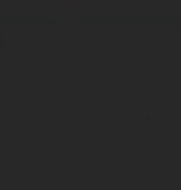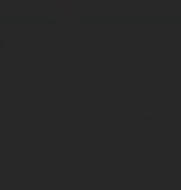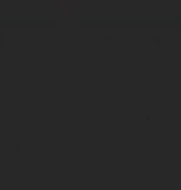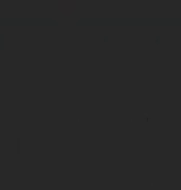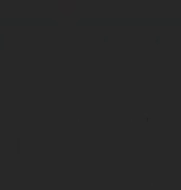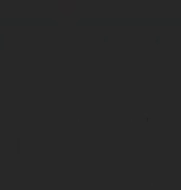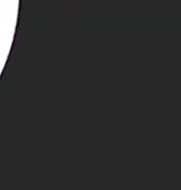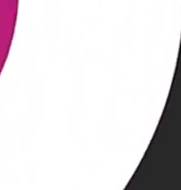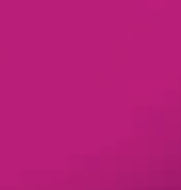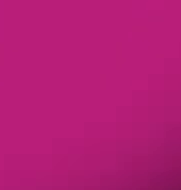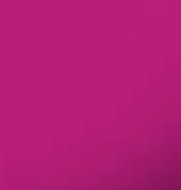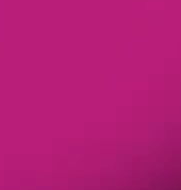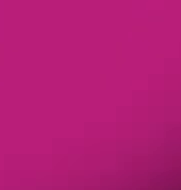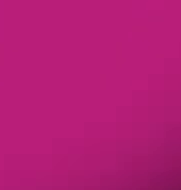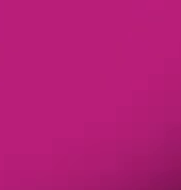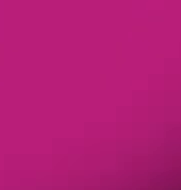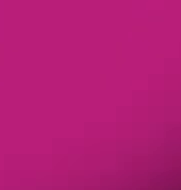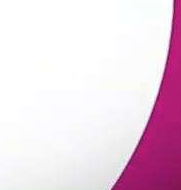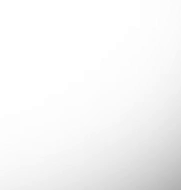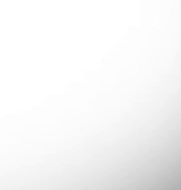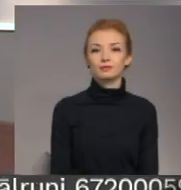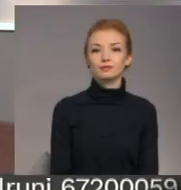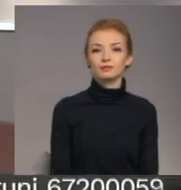Re, viss ēters ir te!